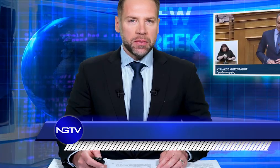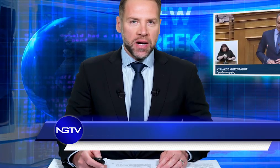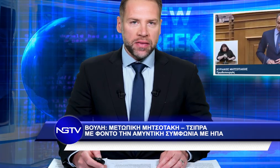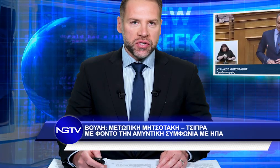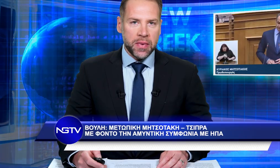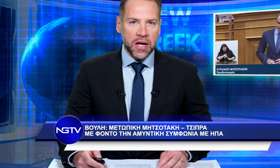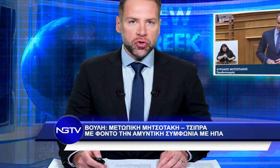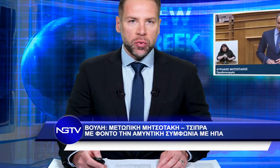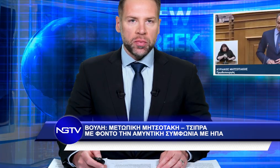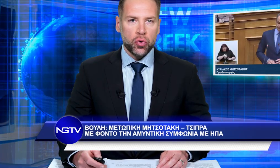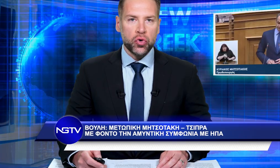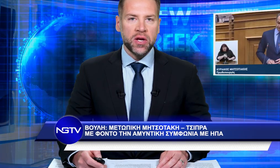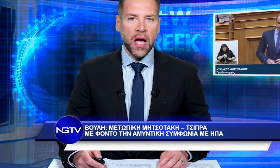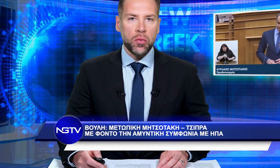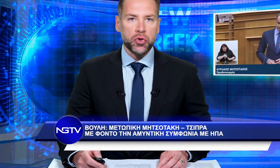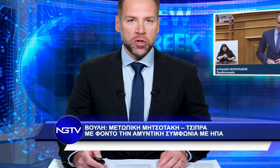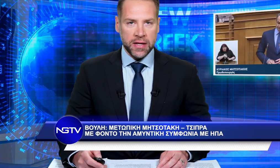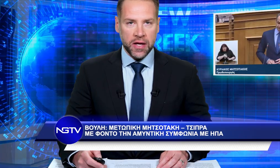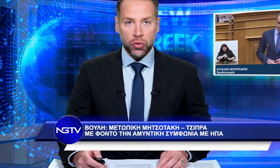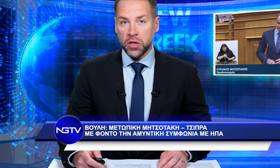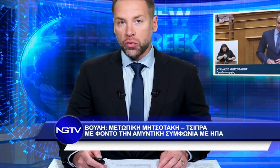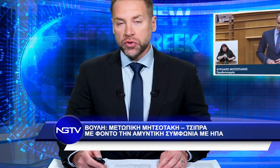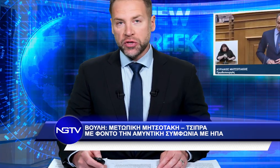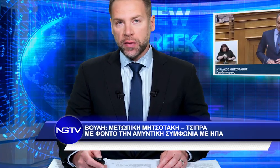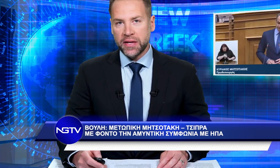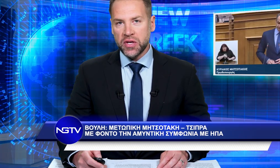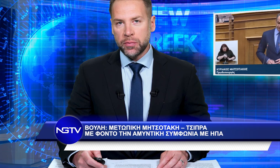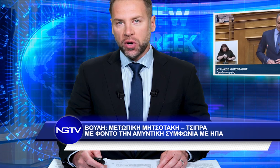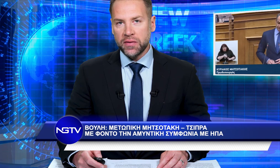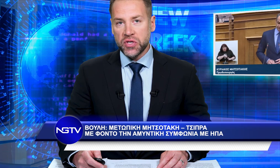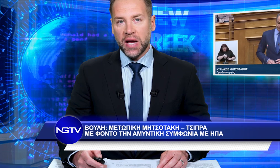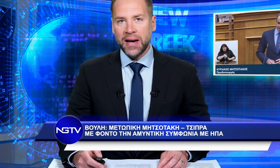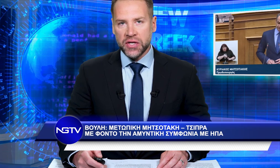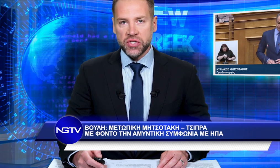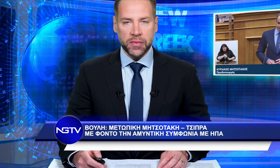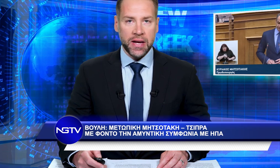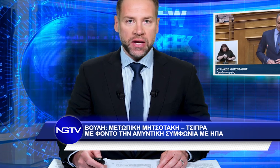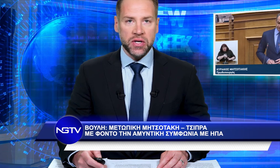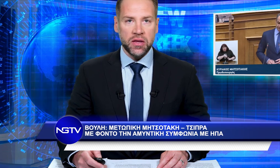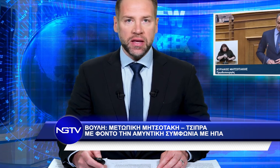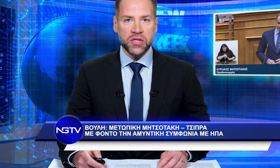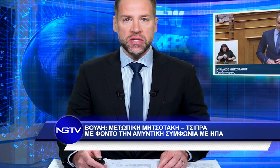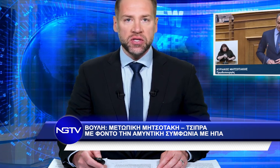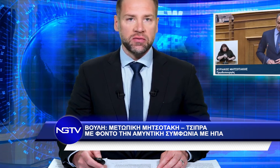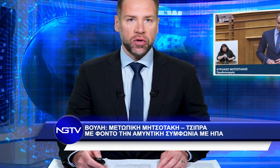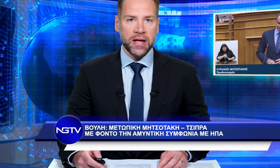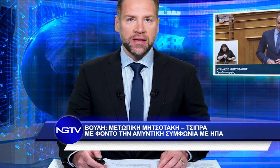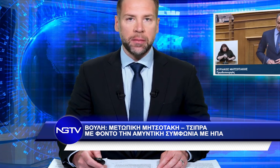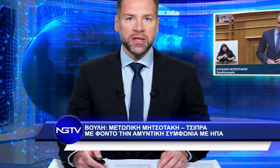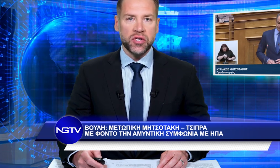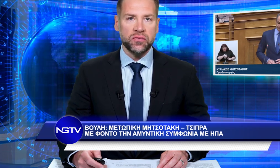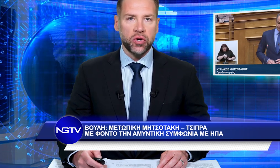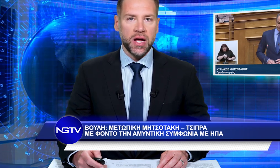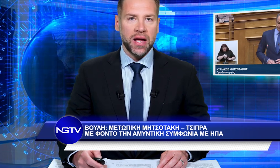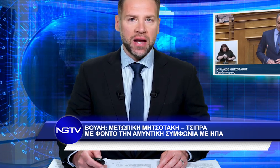Σε αντιπαράθεση μεταξύ του Πρωθυπουργού Κυριάκου Μητσοτάκη και του αρχηγού της αξιωματικής αντιπολίτευσης Αλέξη Τσίπρα, εξελίχθηκε η συζήτηση στη Βουλή για